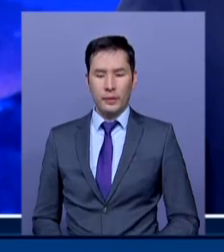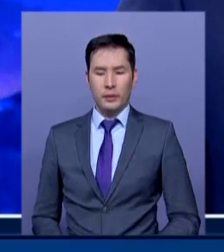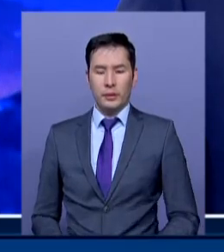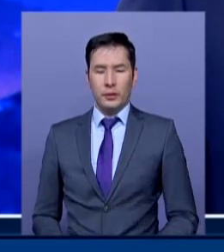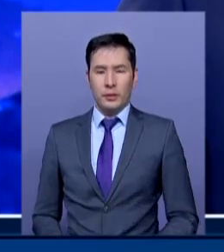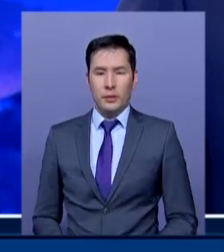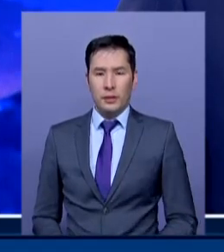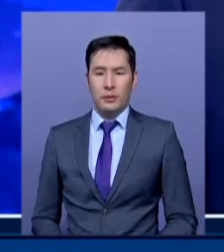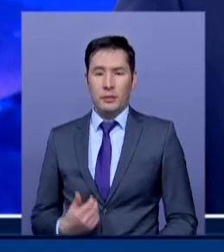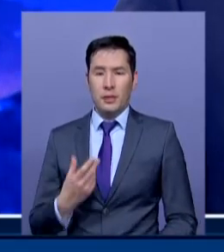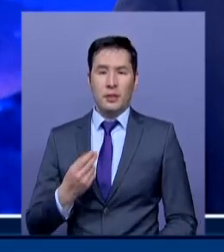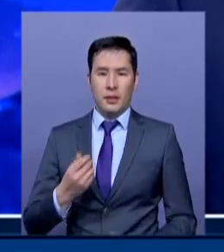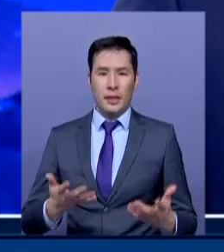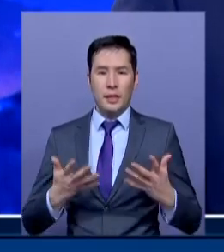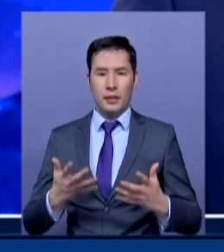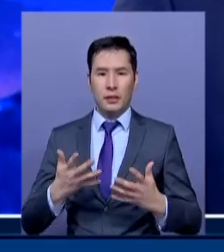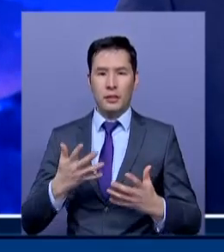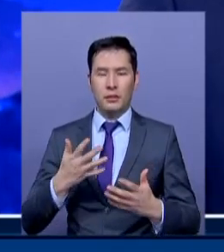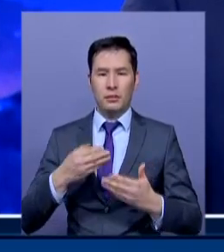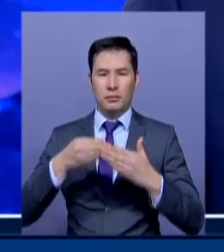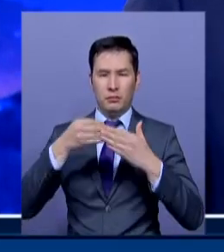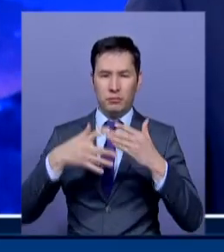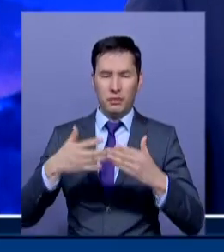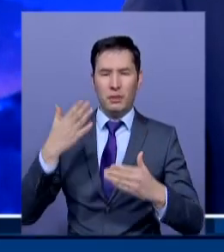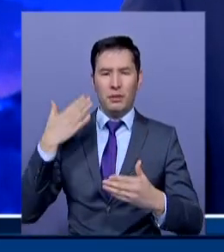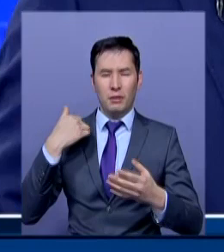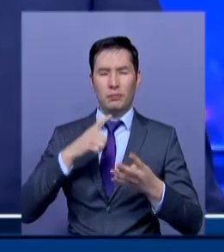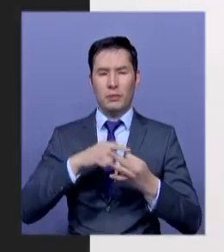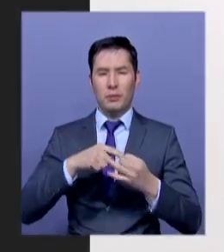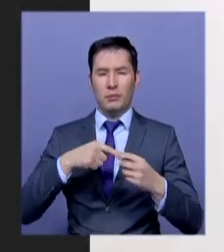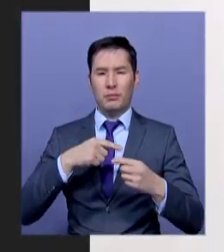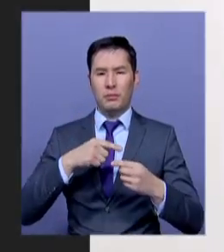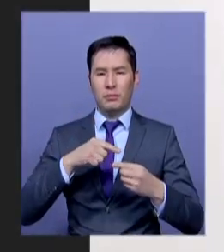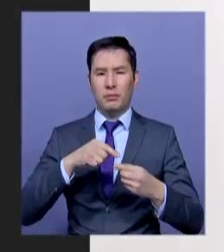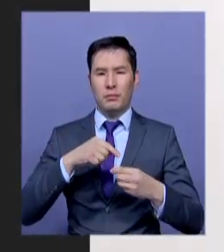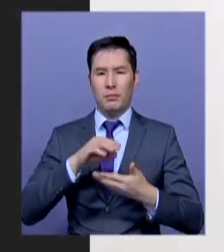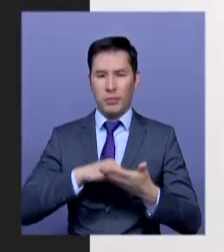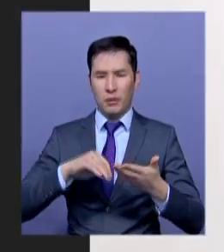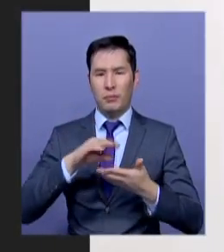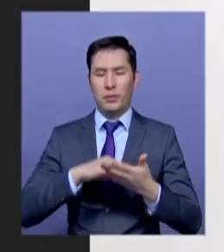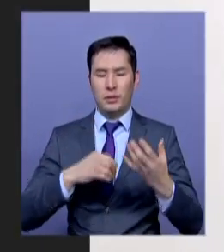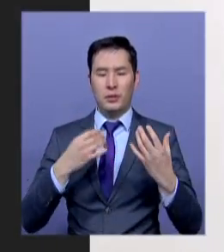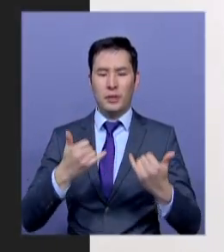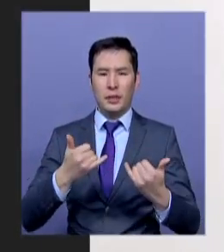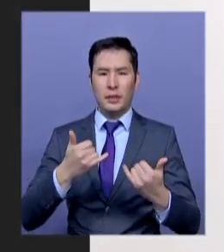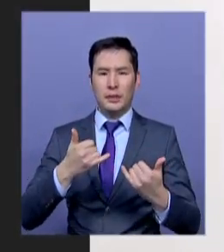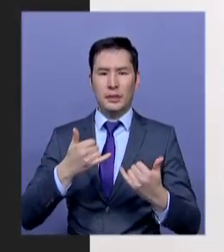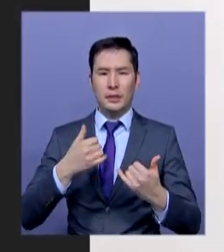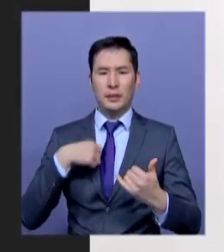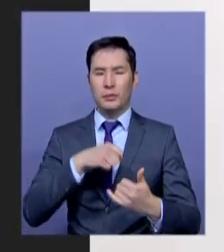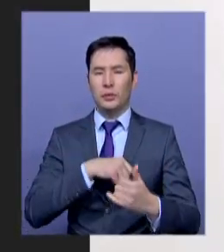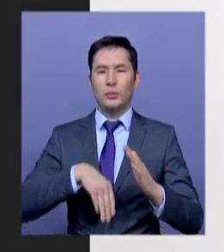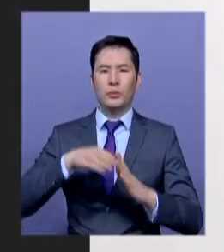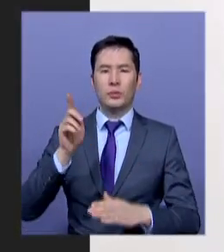Енді бұны біраз айтып келе жатырмыз ғой, қазіргі кезде эффективті ең тәсілдердің бірі сол